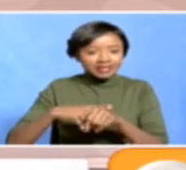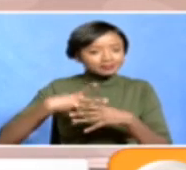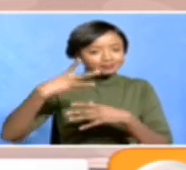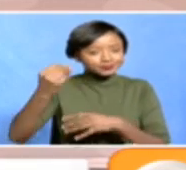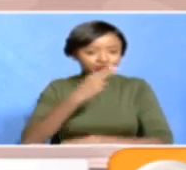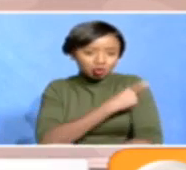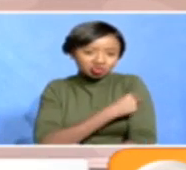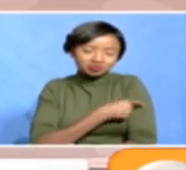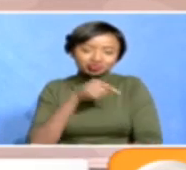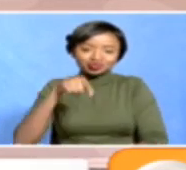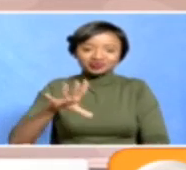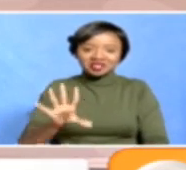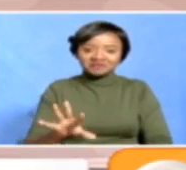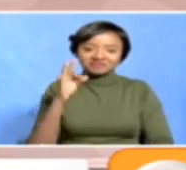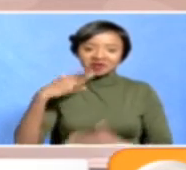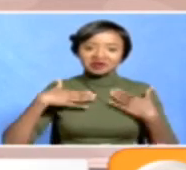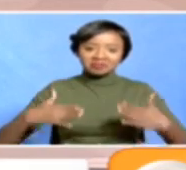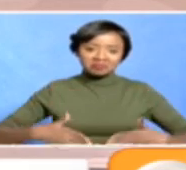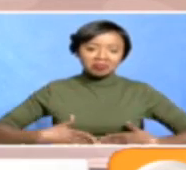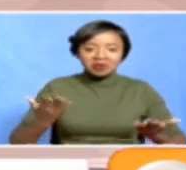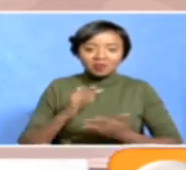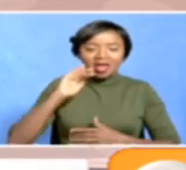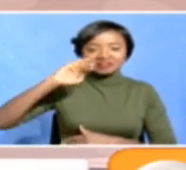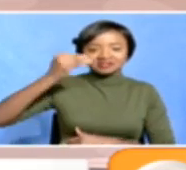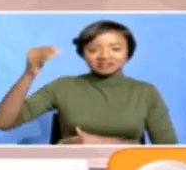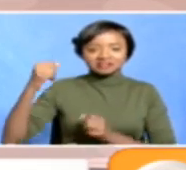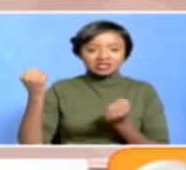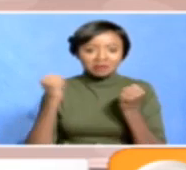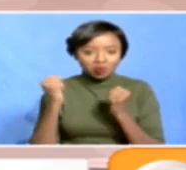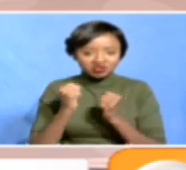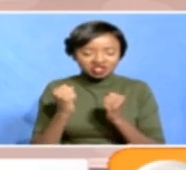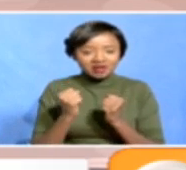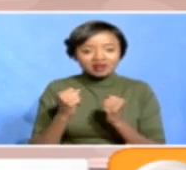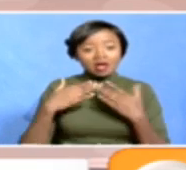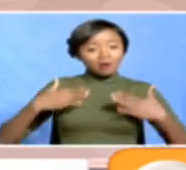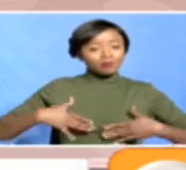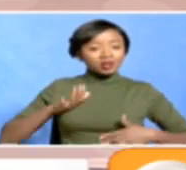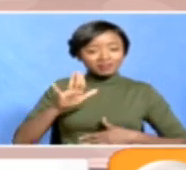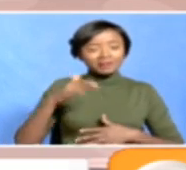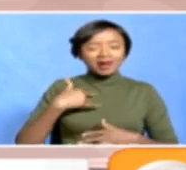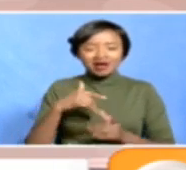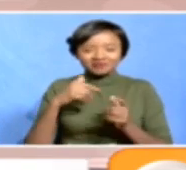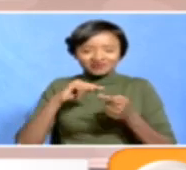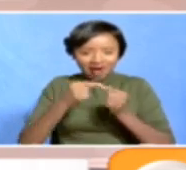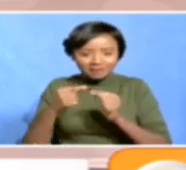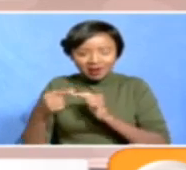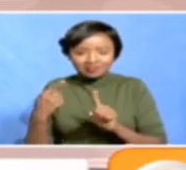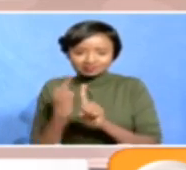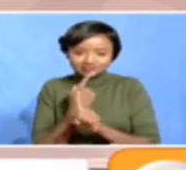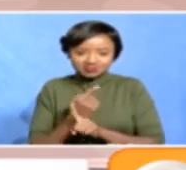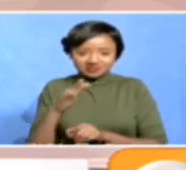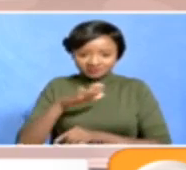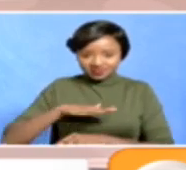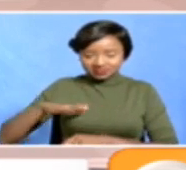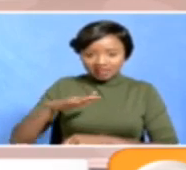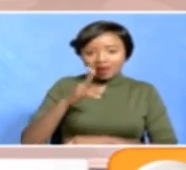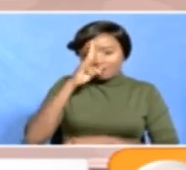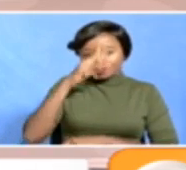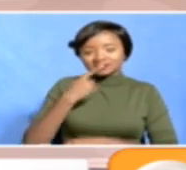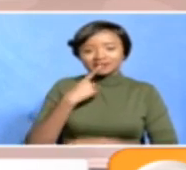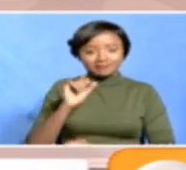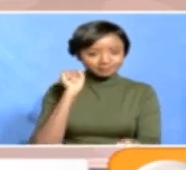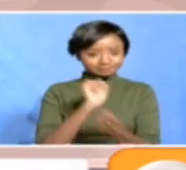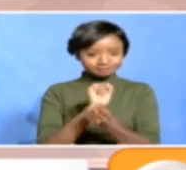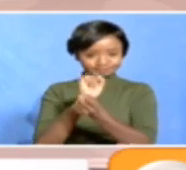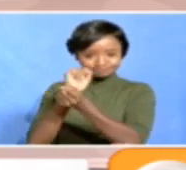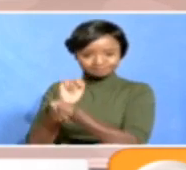hospitalini imepatikana katika hifadhi ya maiti ya City hapa Nairobi. Maiti yake ilikuwa na majeraha kwenye sehemu kadhaa. Polisi wanasema wanawazuilia washukiwa